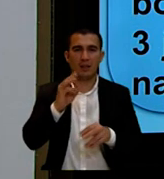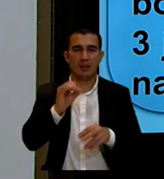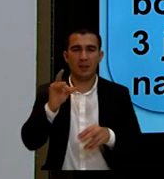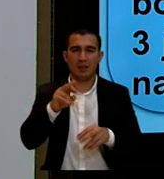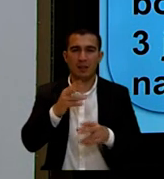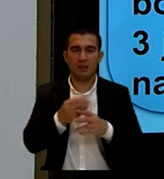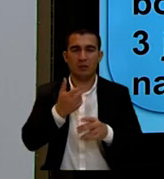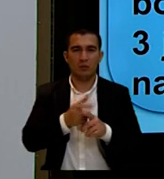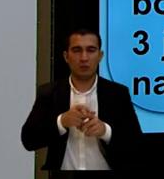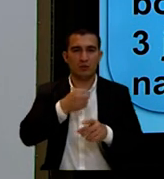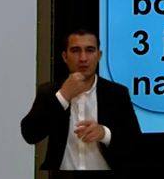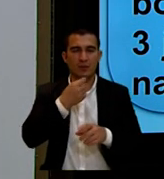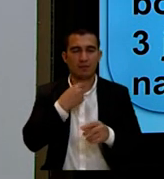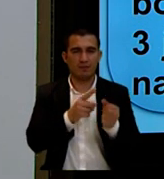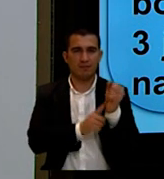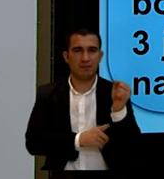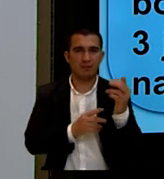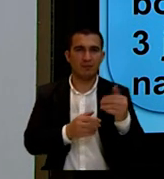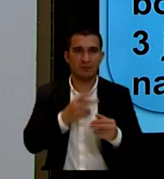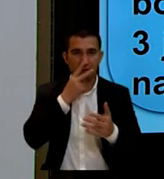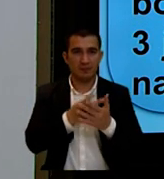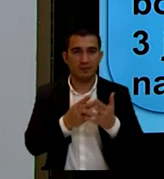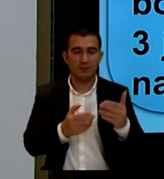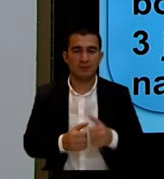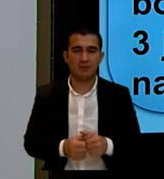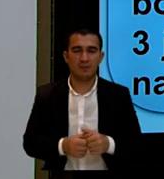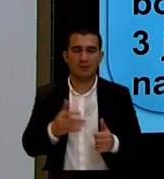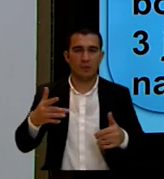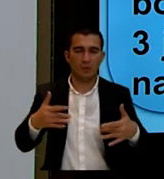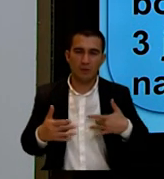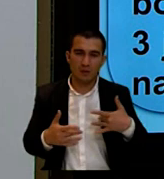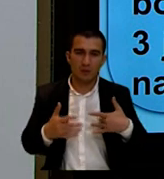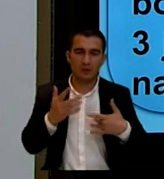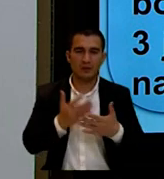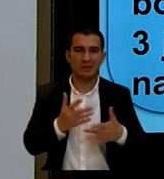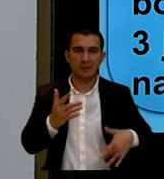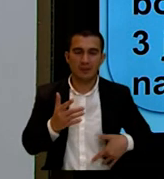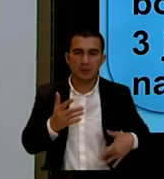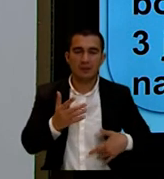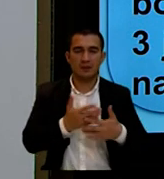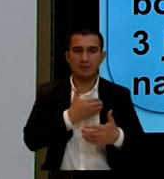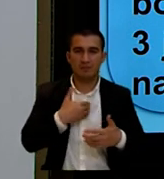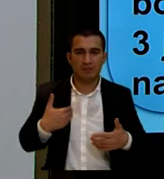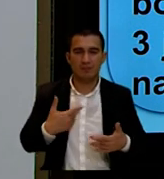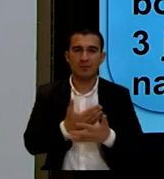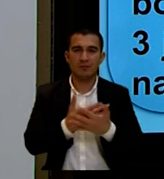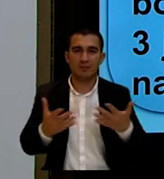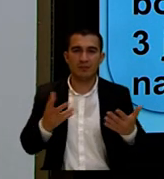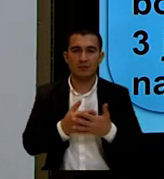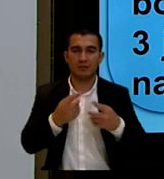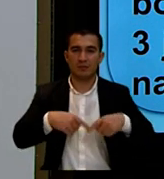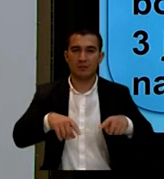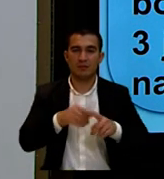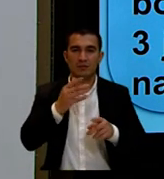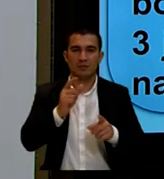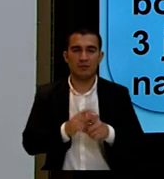1 juft uyqu arteriyalari, 1 juft o'pka arteriyalari va 1 juft aorta yoylari